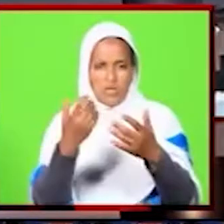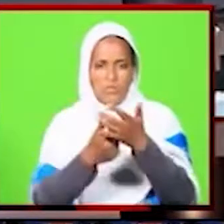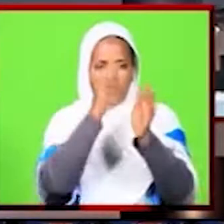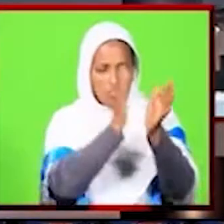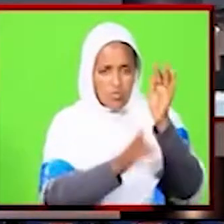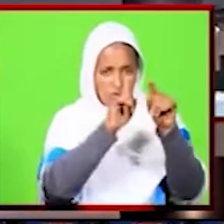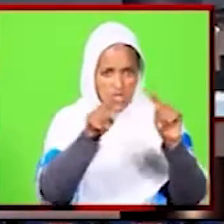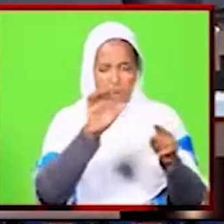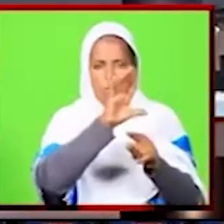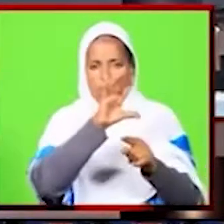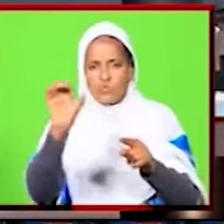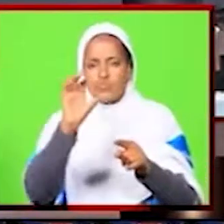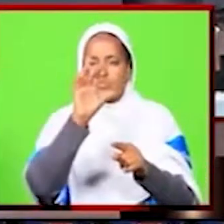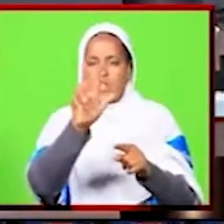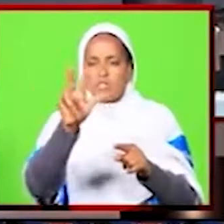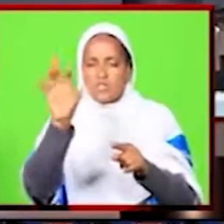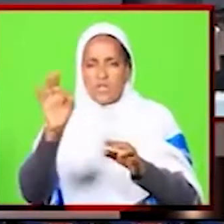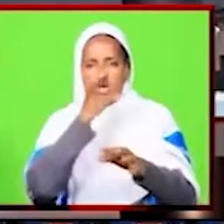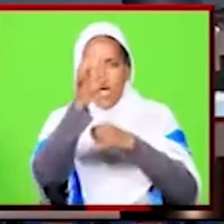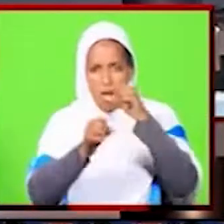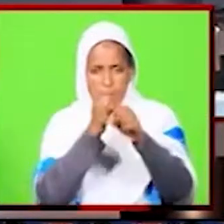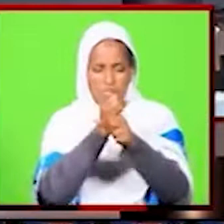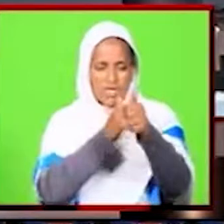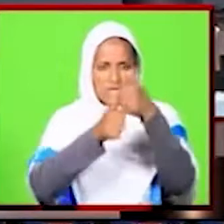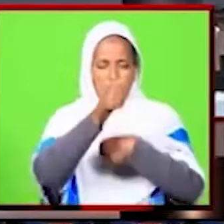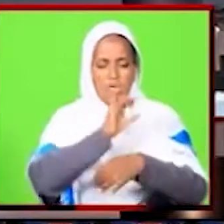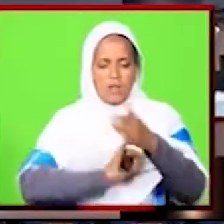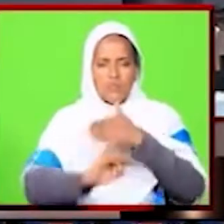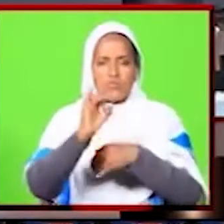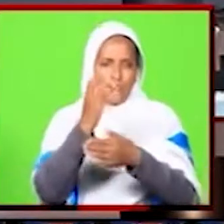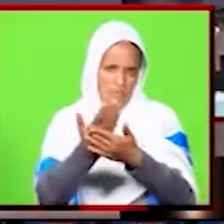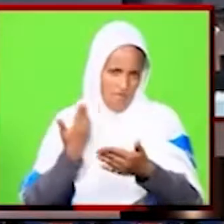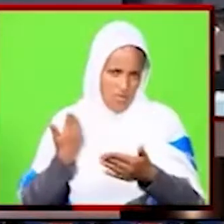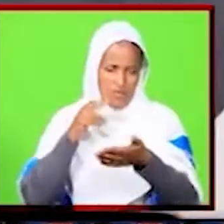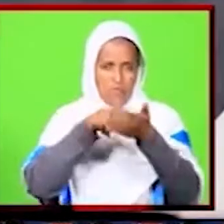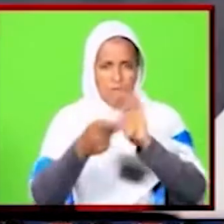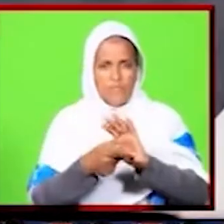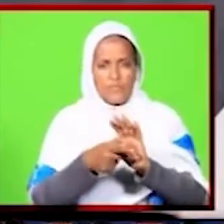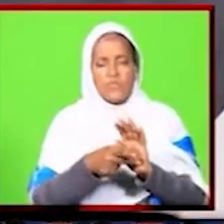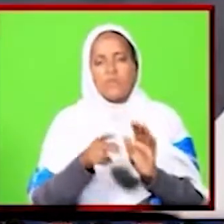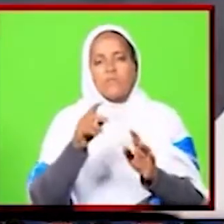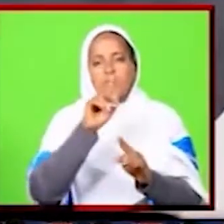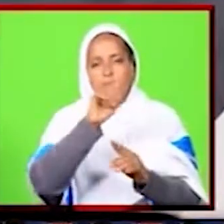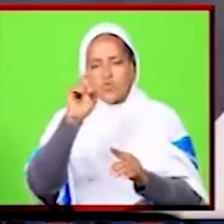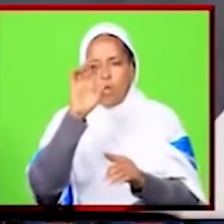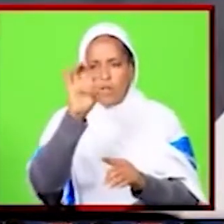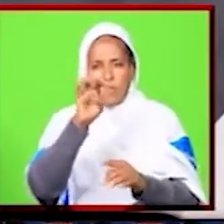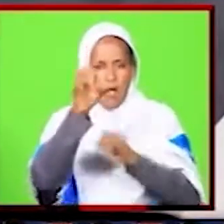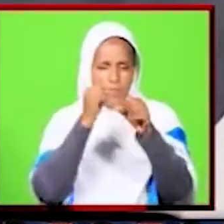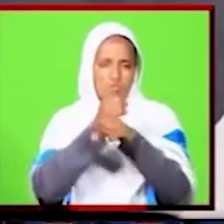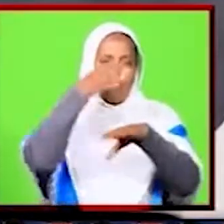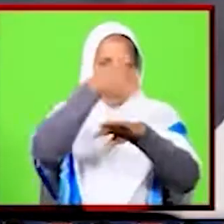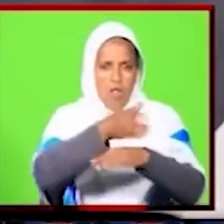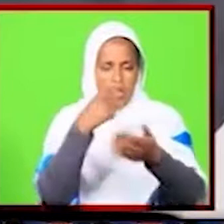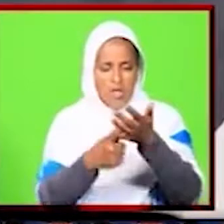ነበር የተፈጸመው ግን በ539 ዓመት ቅድመ ልደተ ክርስቶስ ከተነገረ